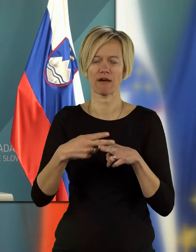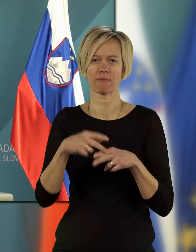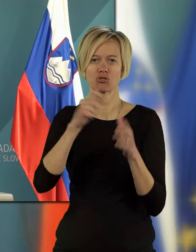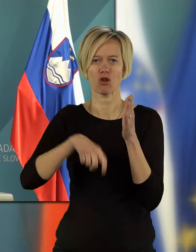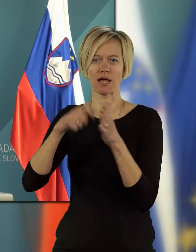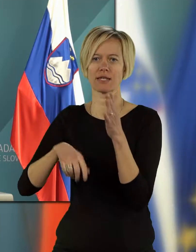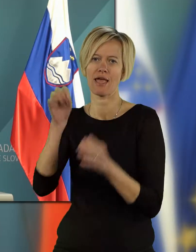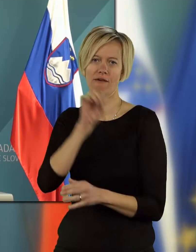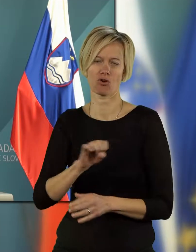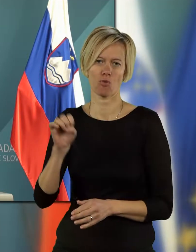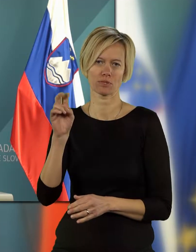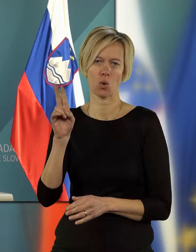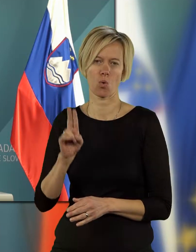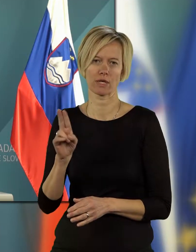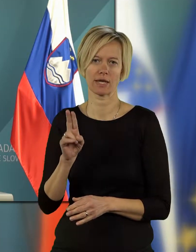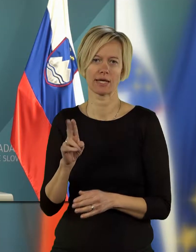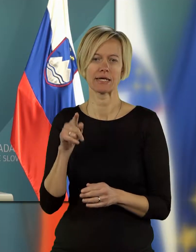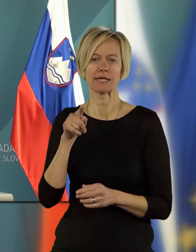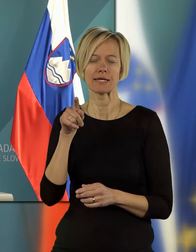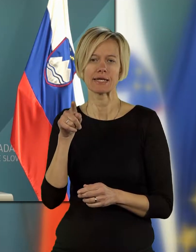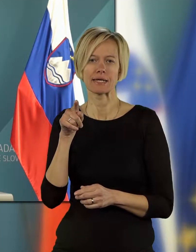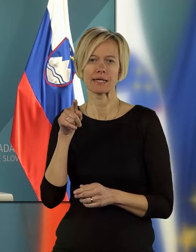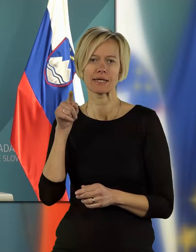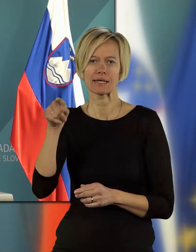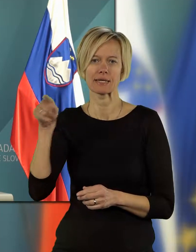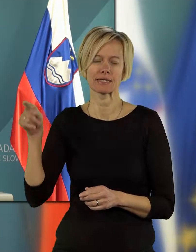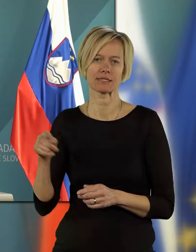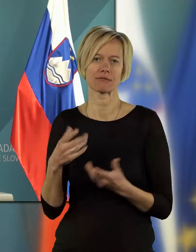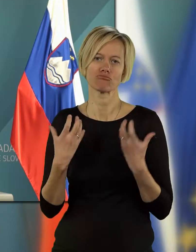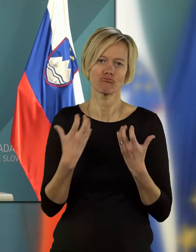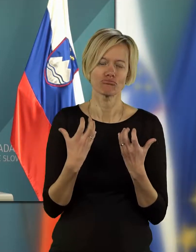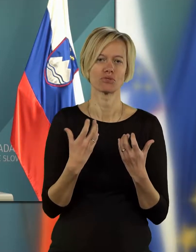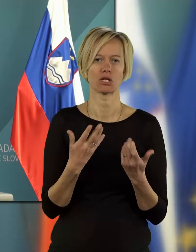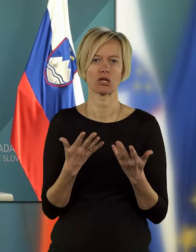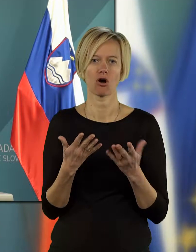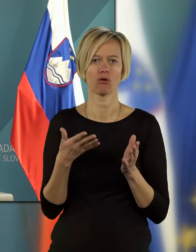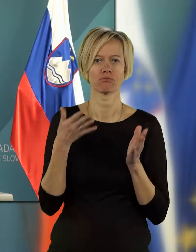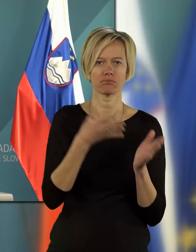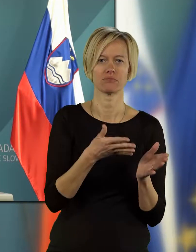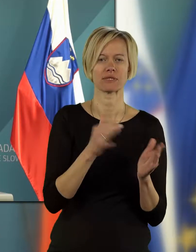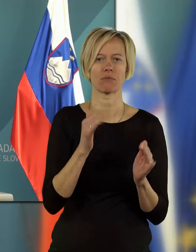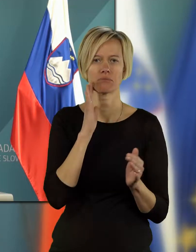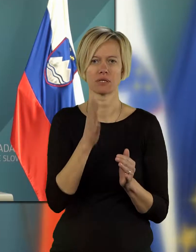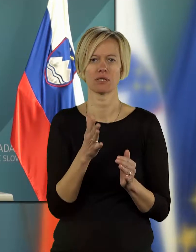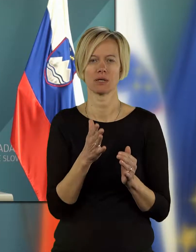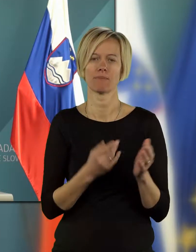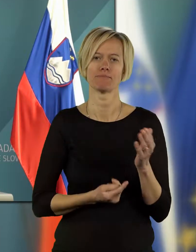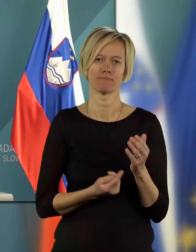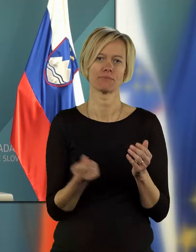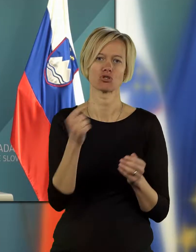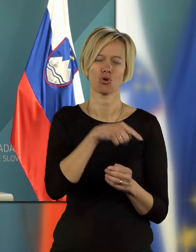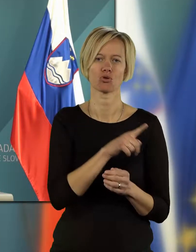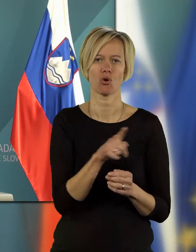državami, članicami Evropske unije, ki tudi nekako se nagibajo k temu, da bi prišlo